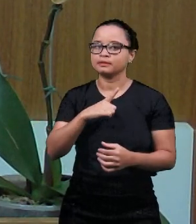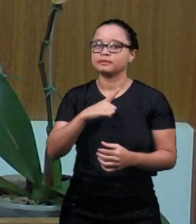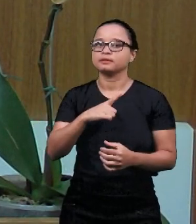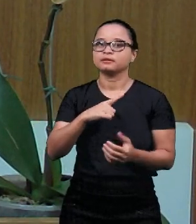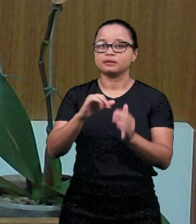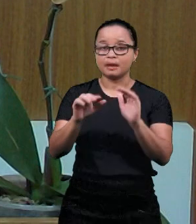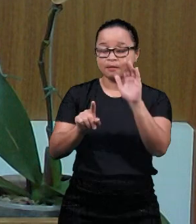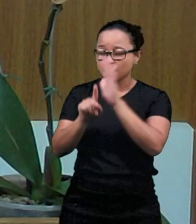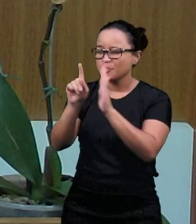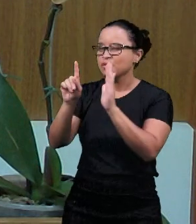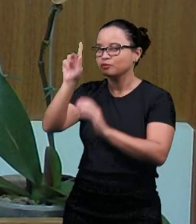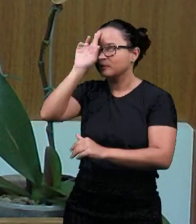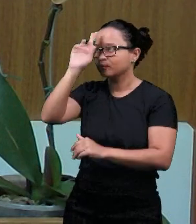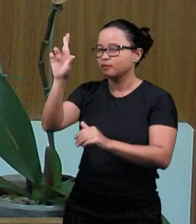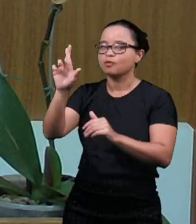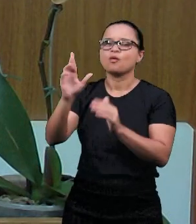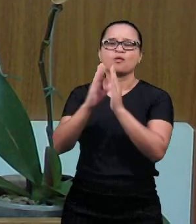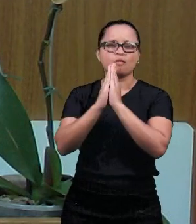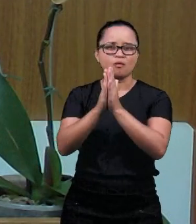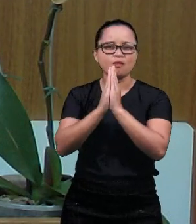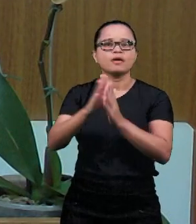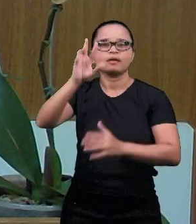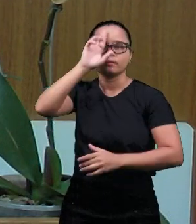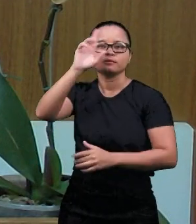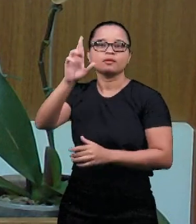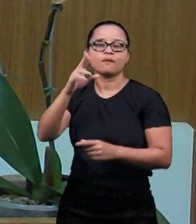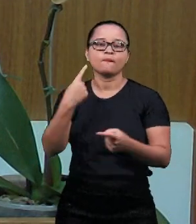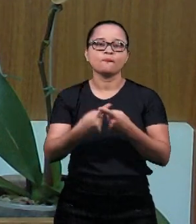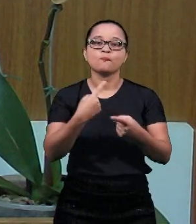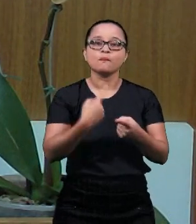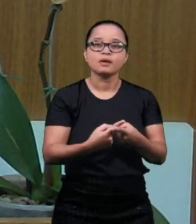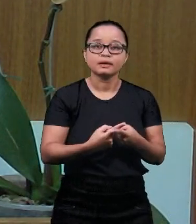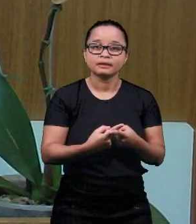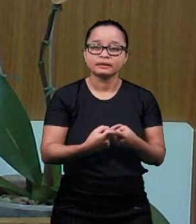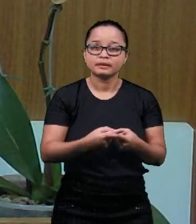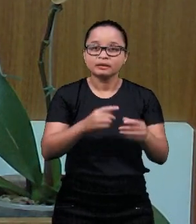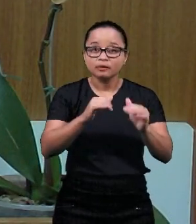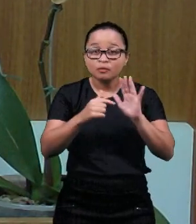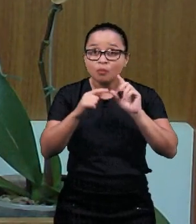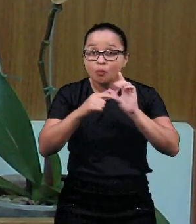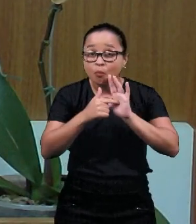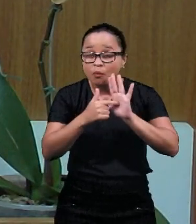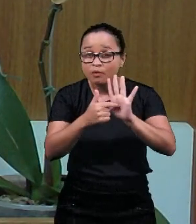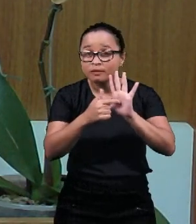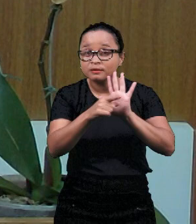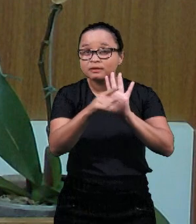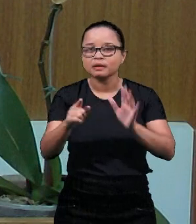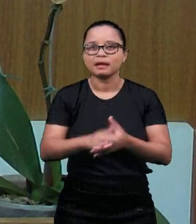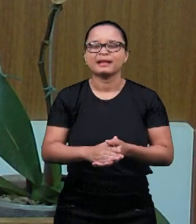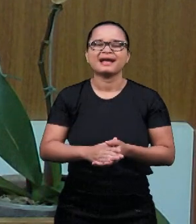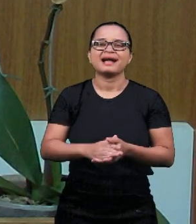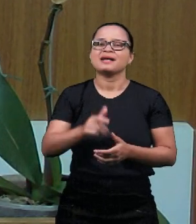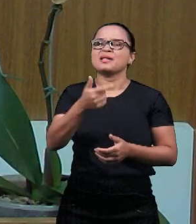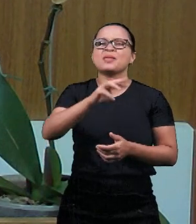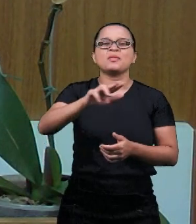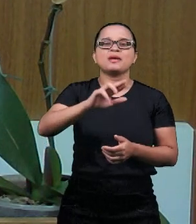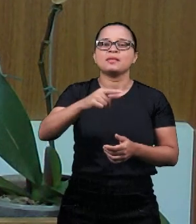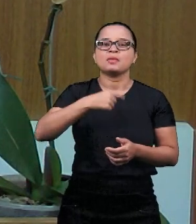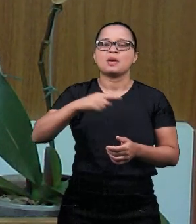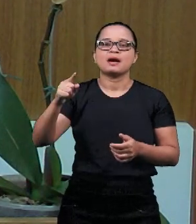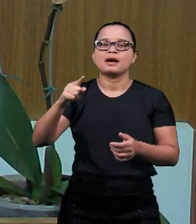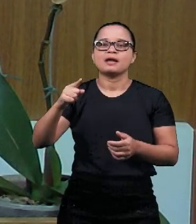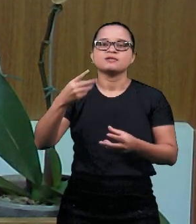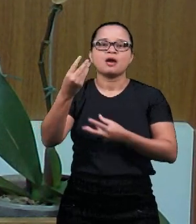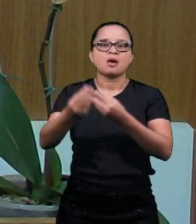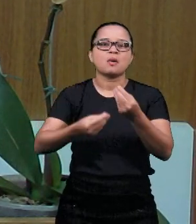consulter. Le Seigneur est prié, nous ne sommes pas en train de montrer que nous avons quelque chose de plus que ce qui est à disposition des frères et sœurs.